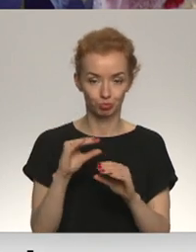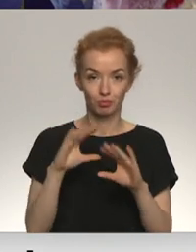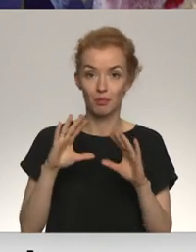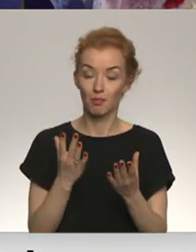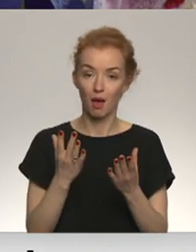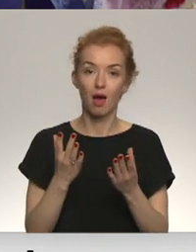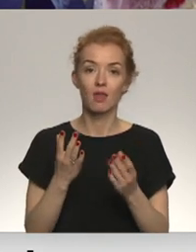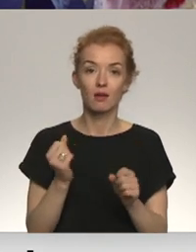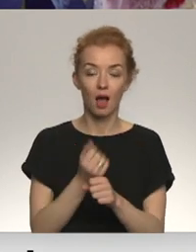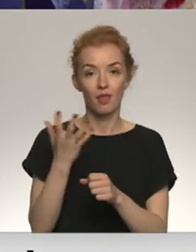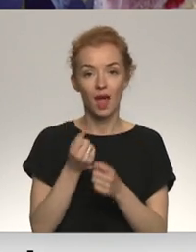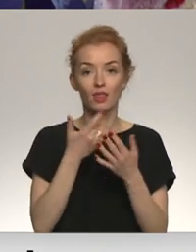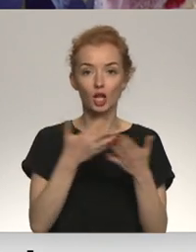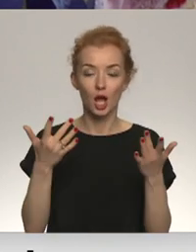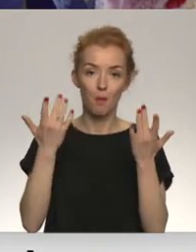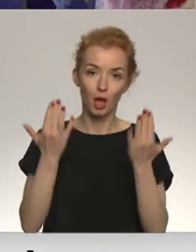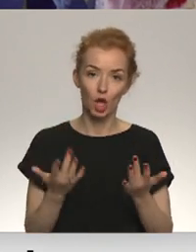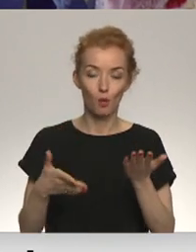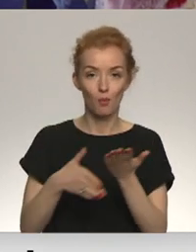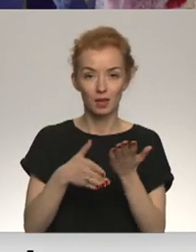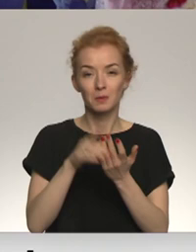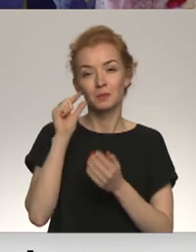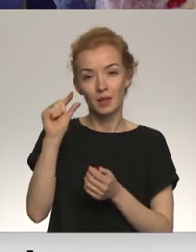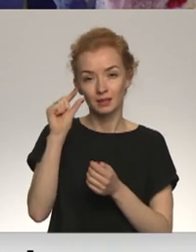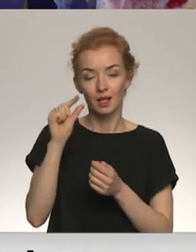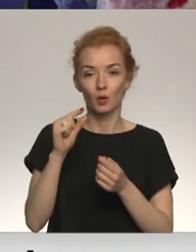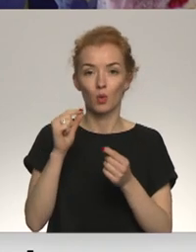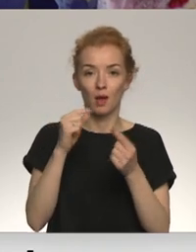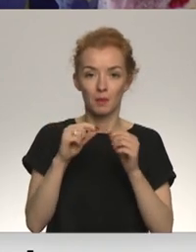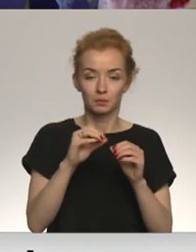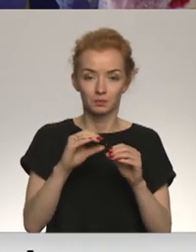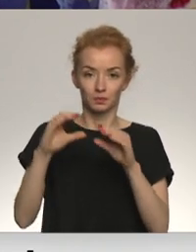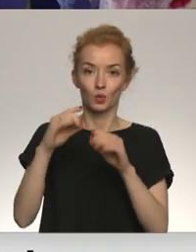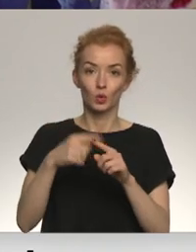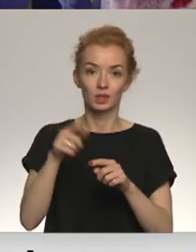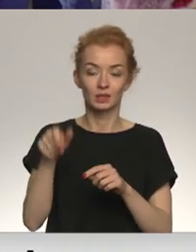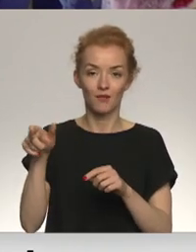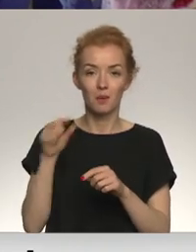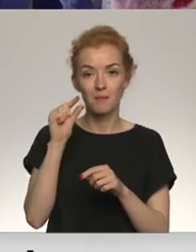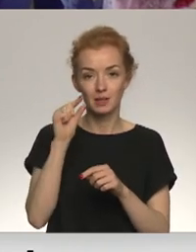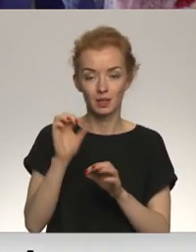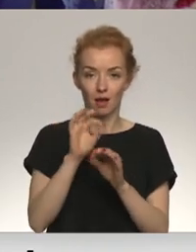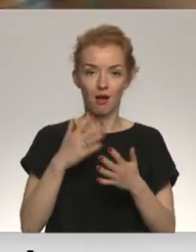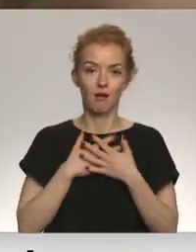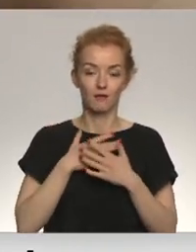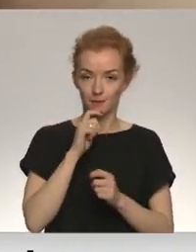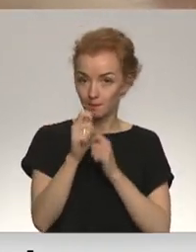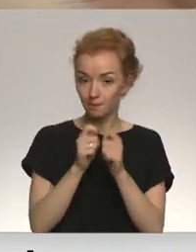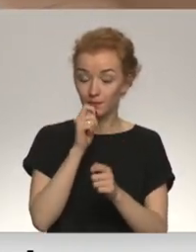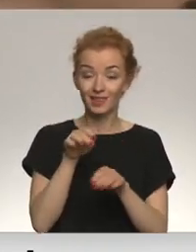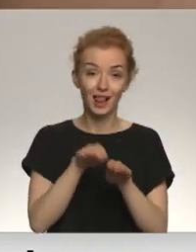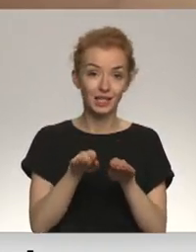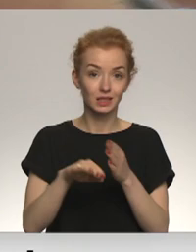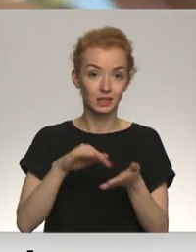bet gan ar Vimbusvēkiem, gan ar citiem pasākumiem jau nedaudz mēs sākam līdzvaroties un cilvēki atkal nedaudz ir aktīvāk palikuši.